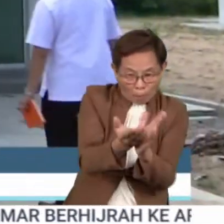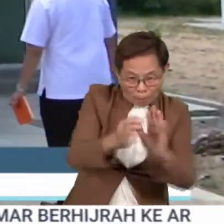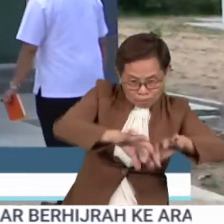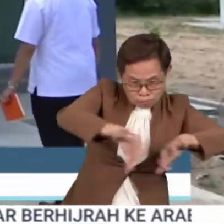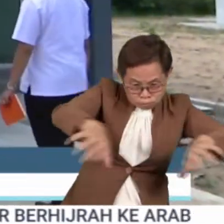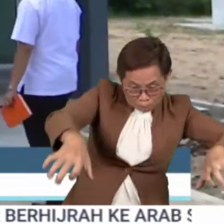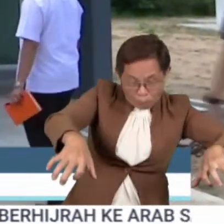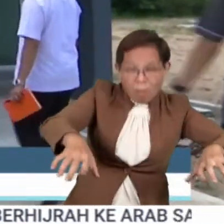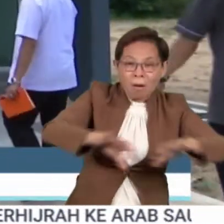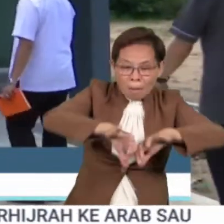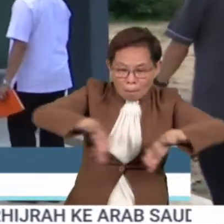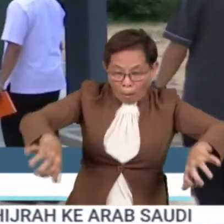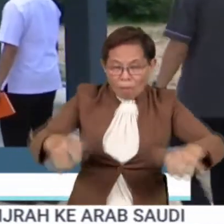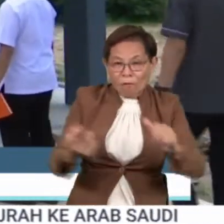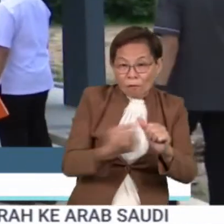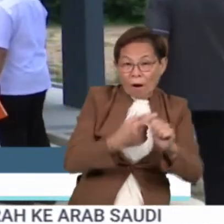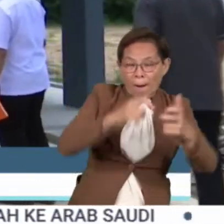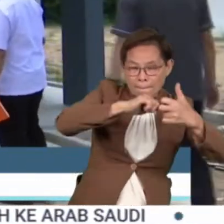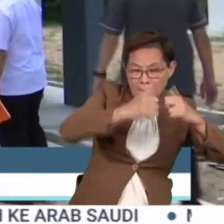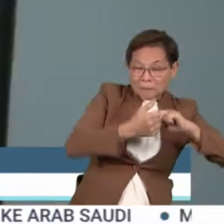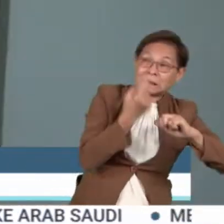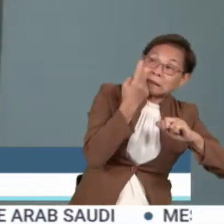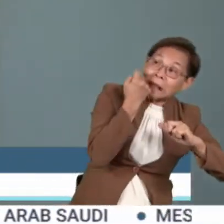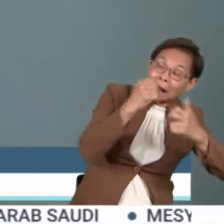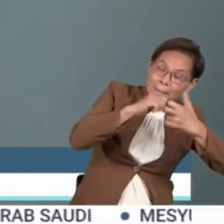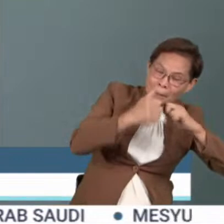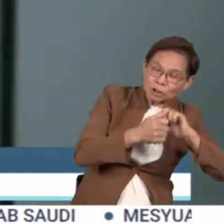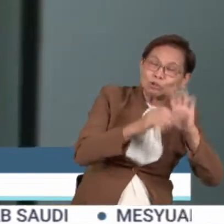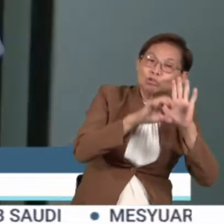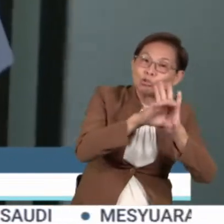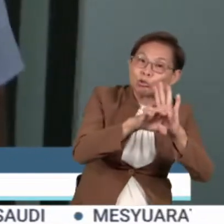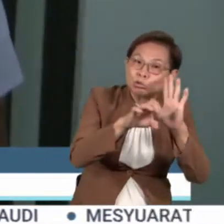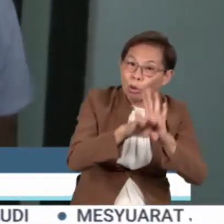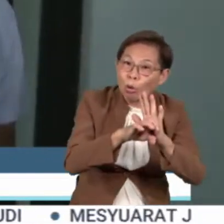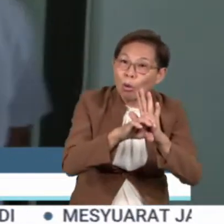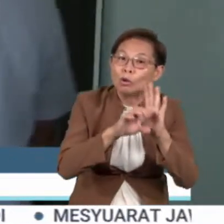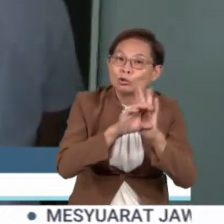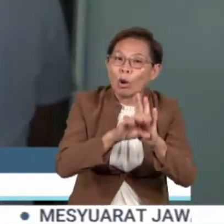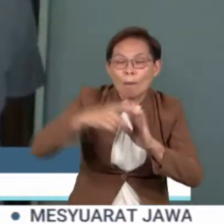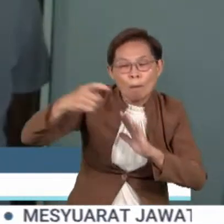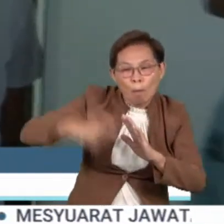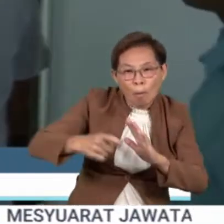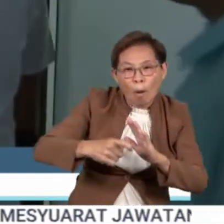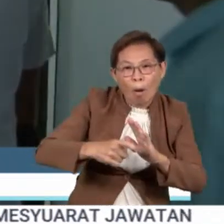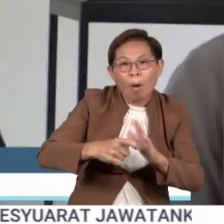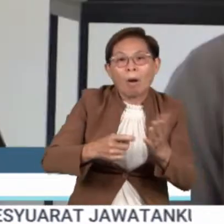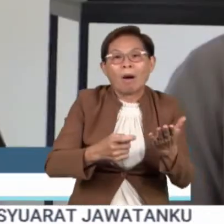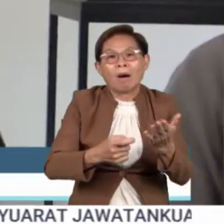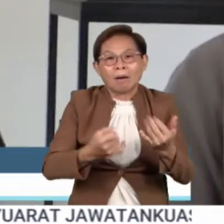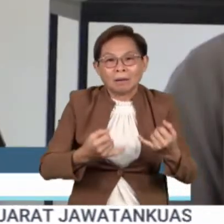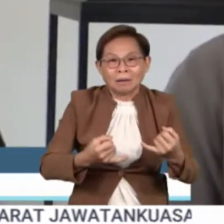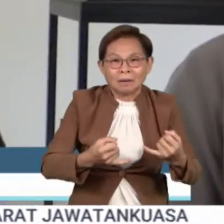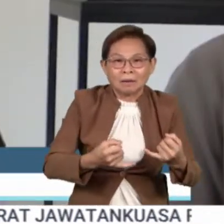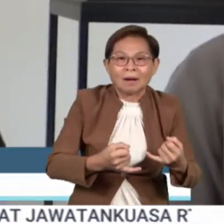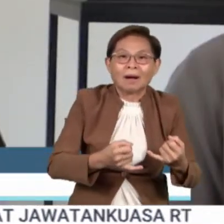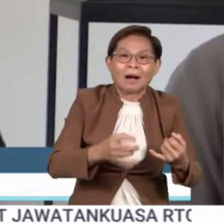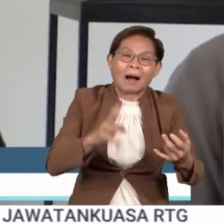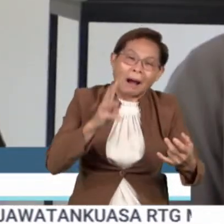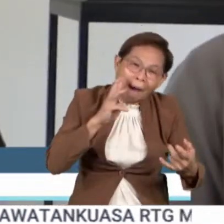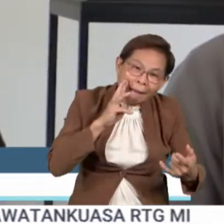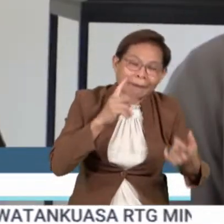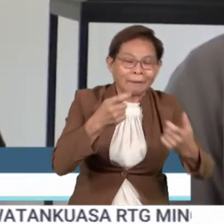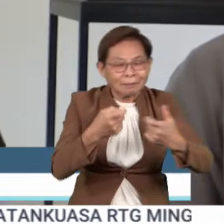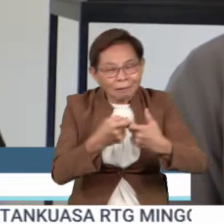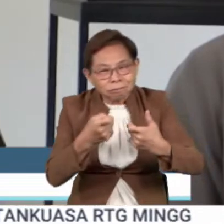kita melihat dari segi masalah tadi contohnya melibat dengan melibat keperluan utility yang akan datang kita akan